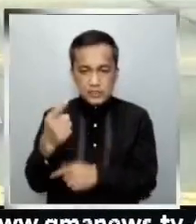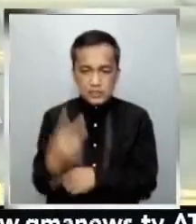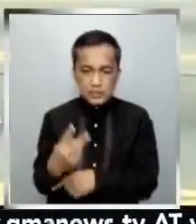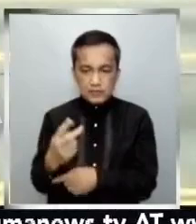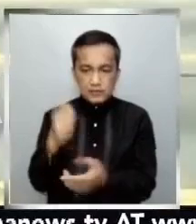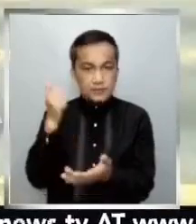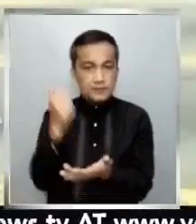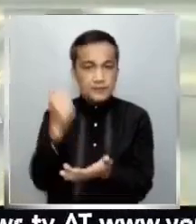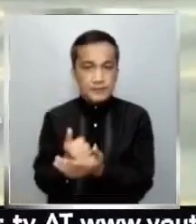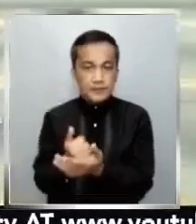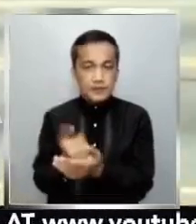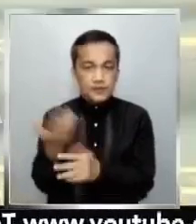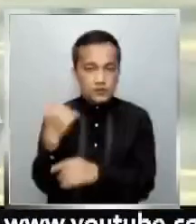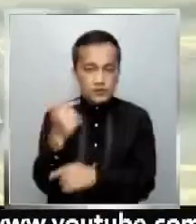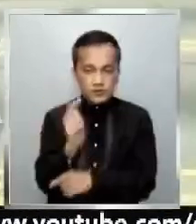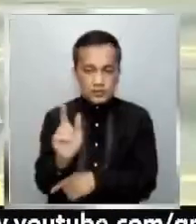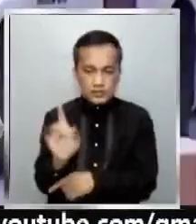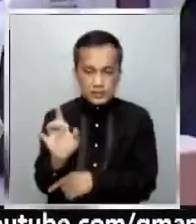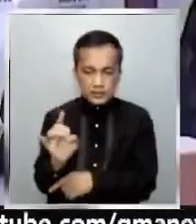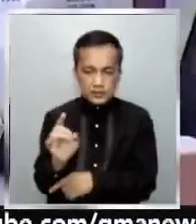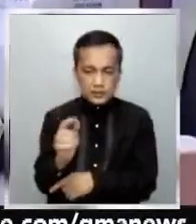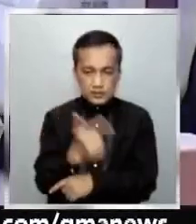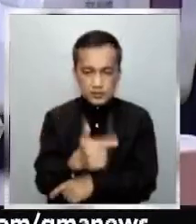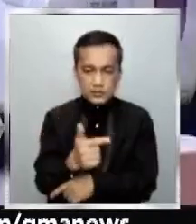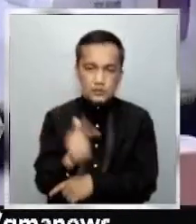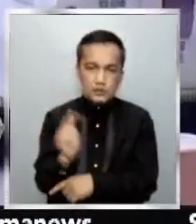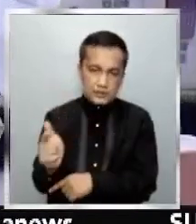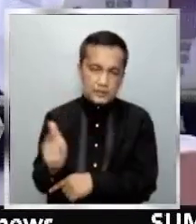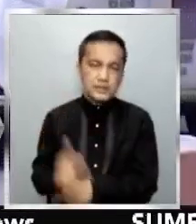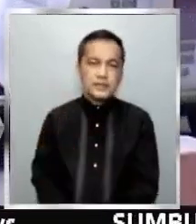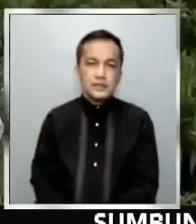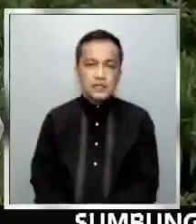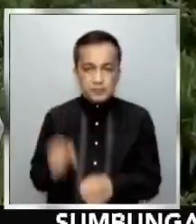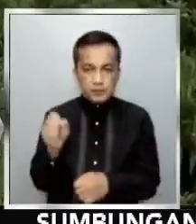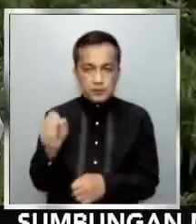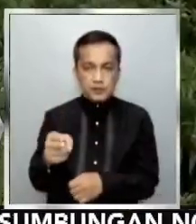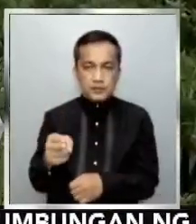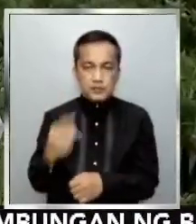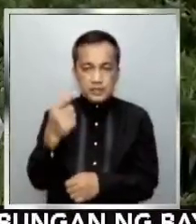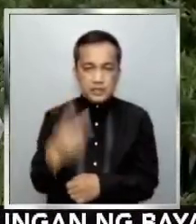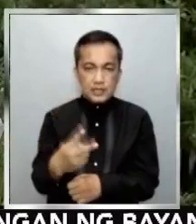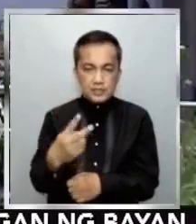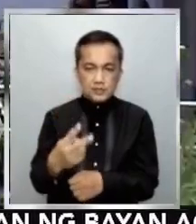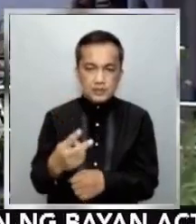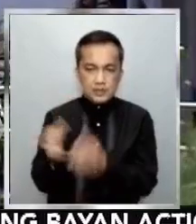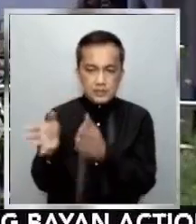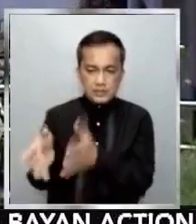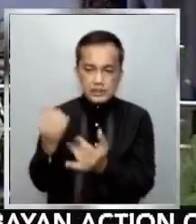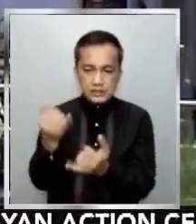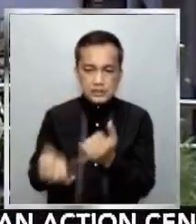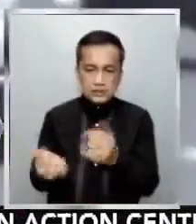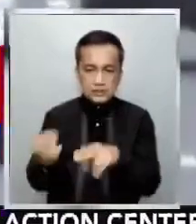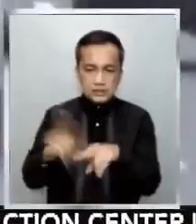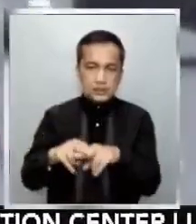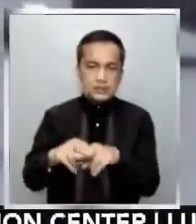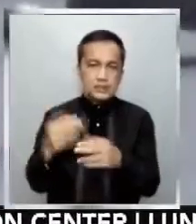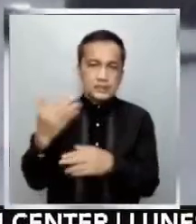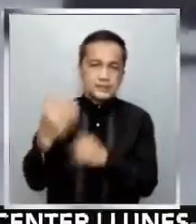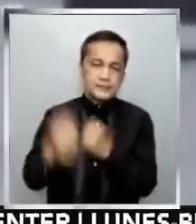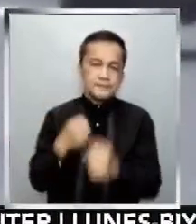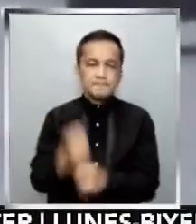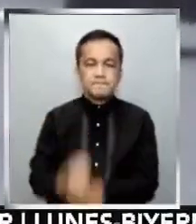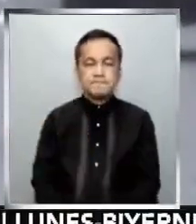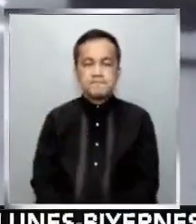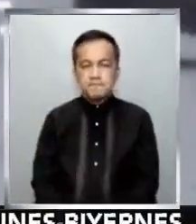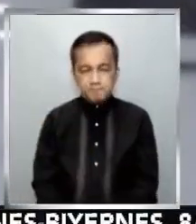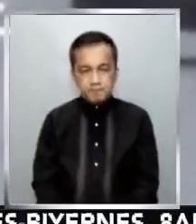noong 2018 at 2020. Ipapatupad ang kalahating nalalabing toll hike sa susunod na taon. Upang makatulong na